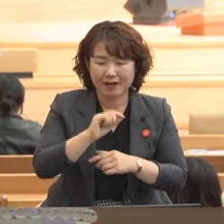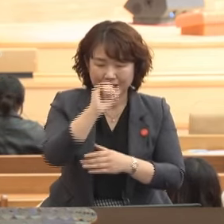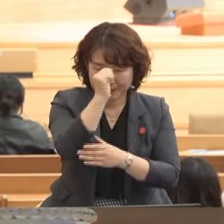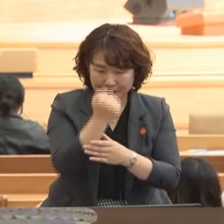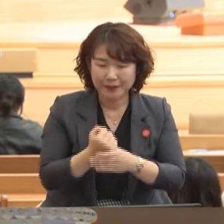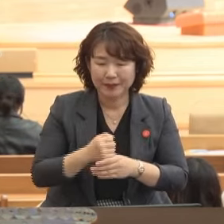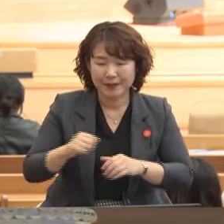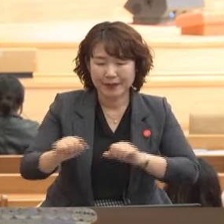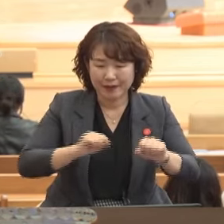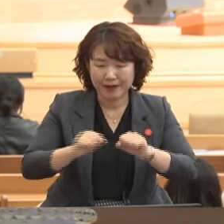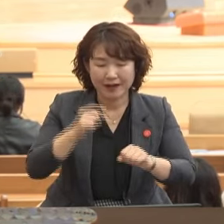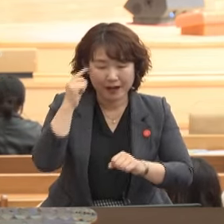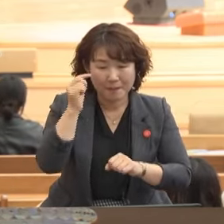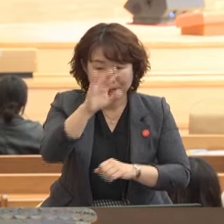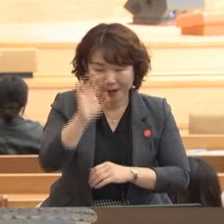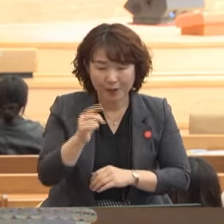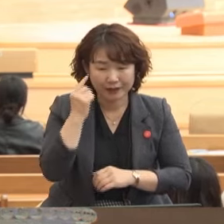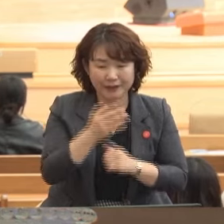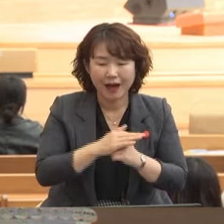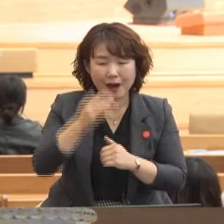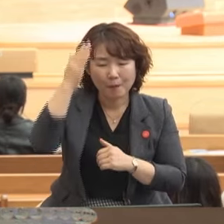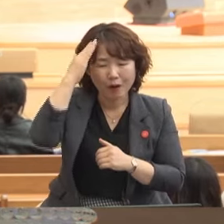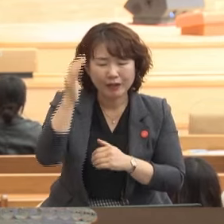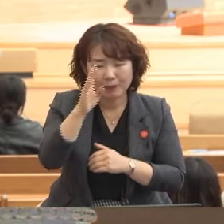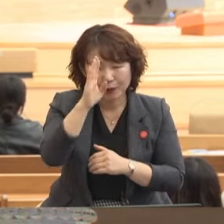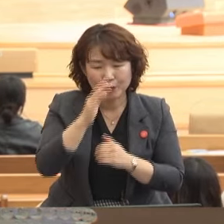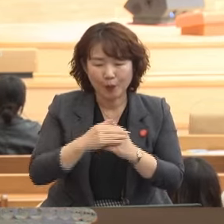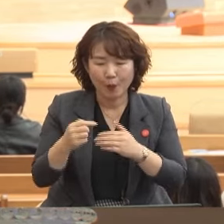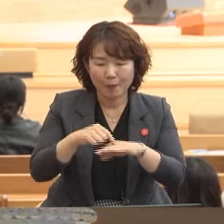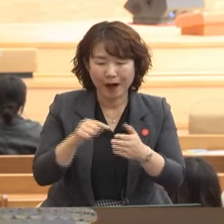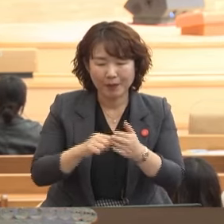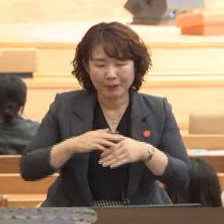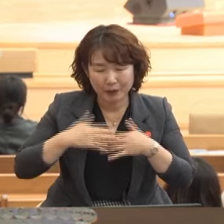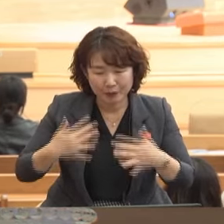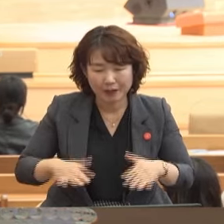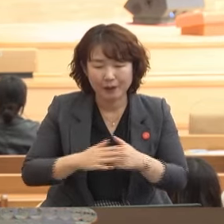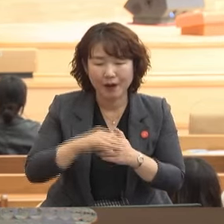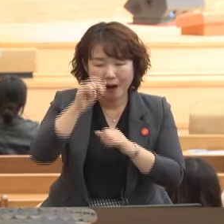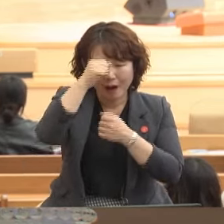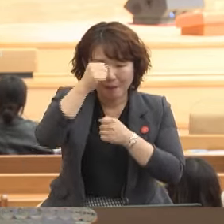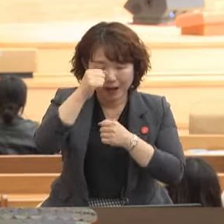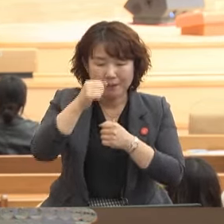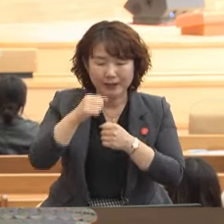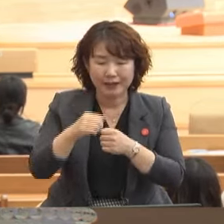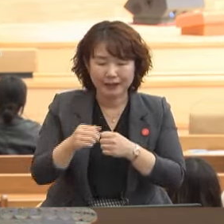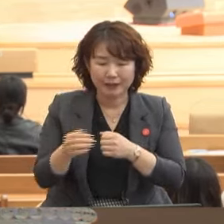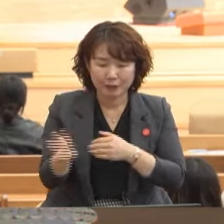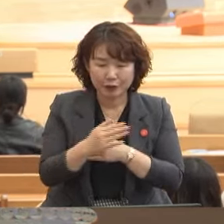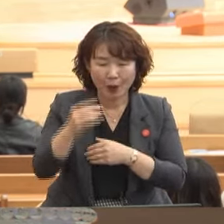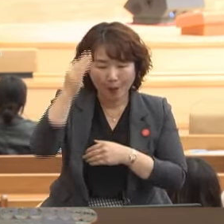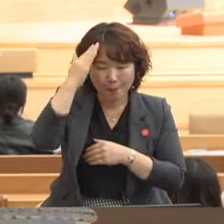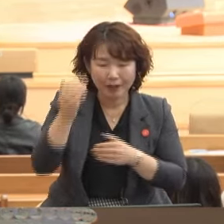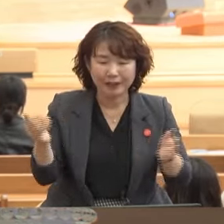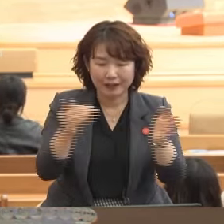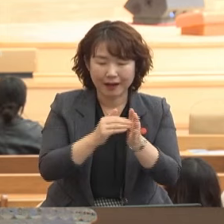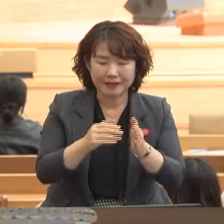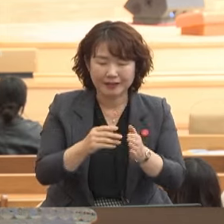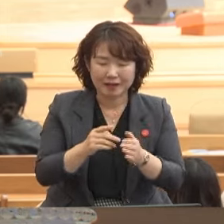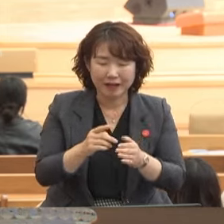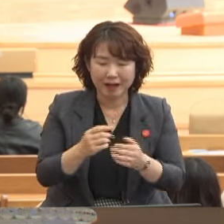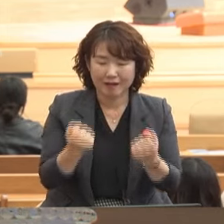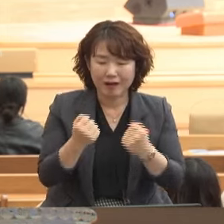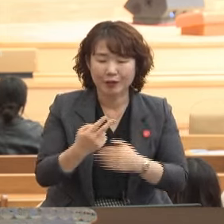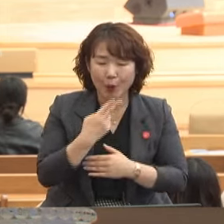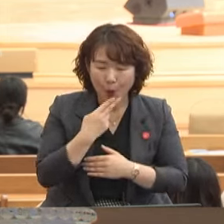거듭하느냐. 온 머리는 병들었고 온 마음은 피곤하였으며 발바닥에서 머리까지 성한 곳이